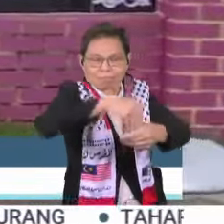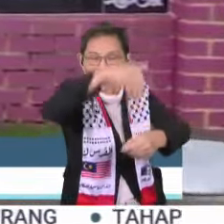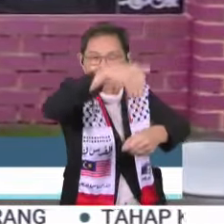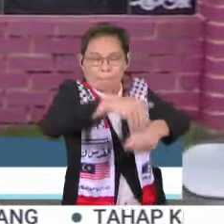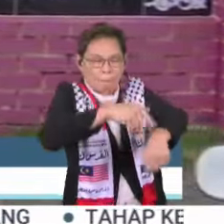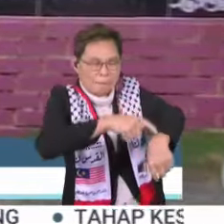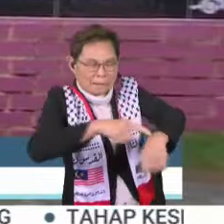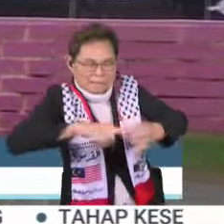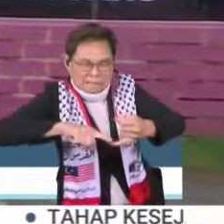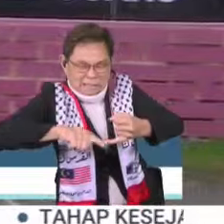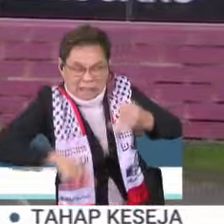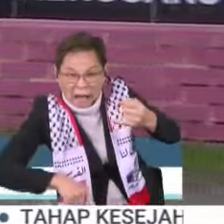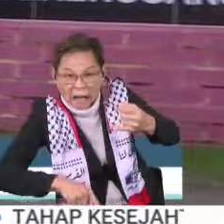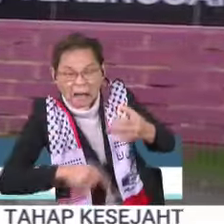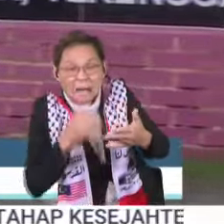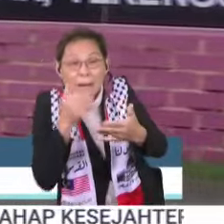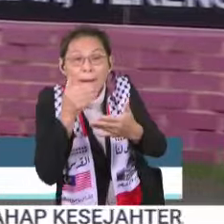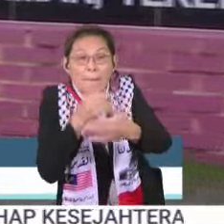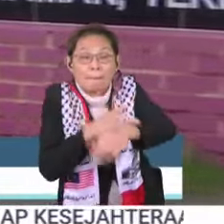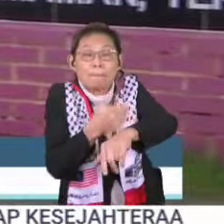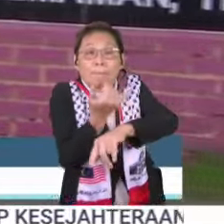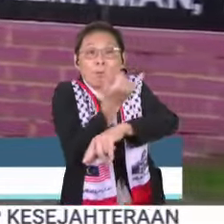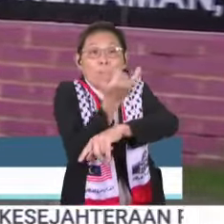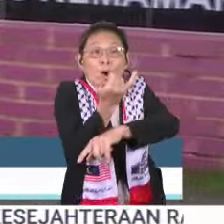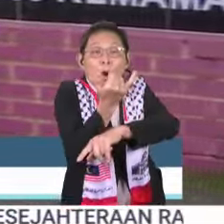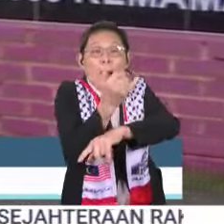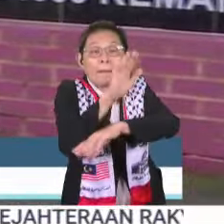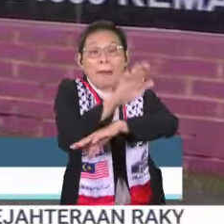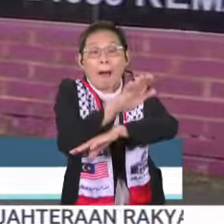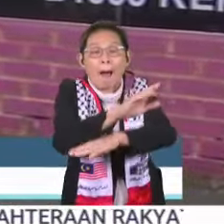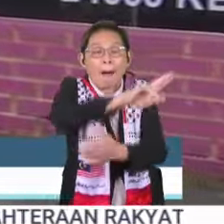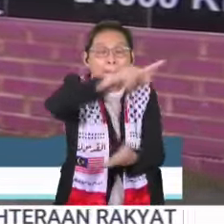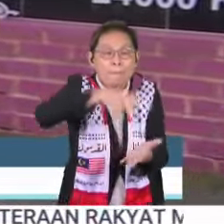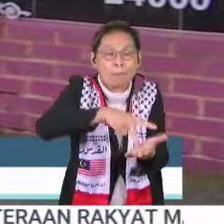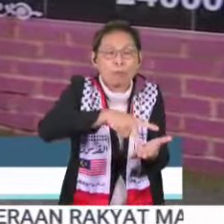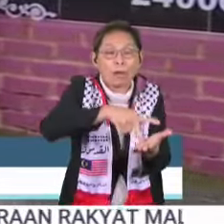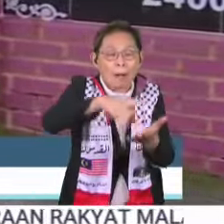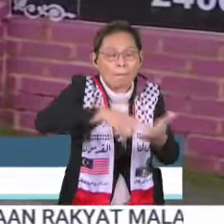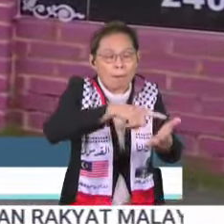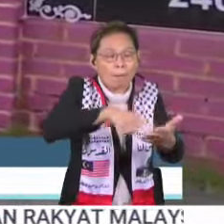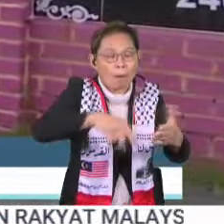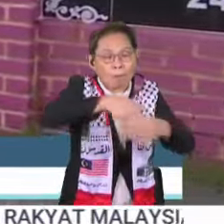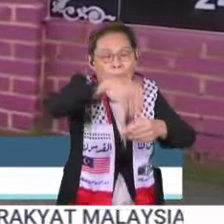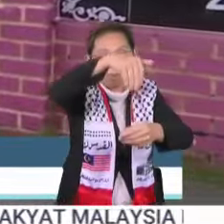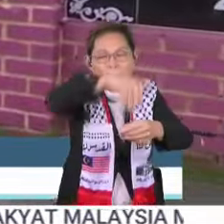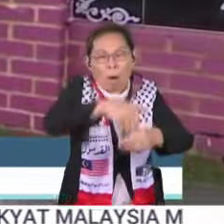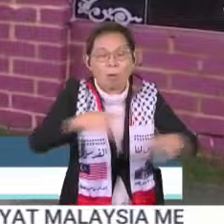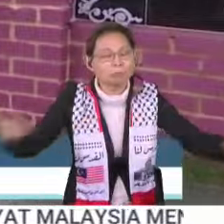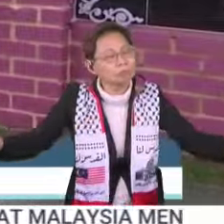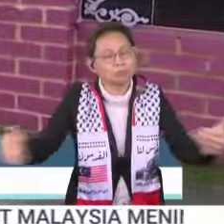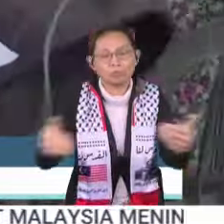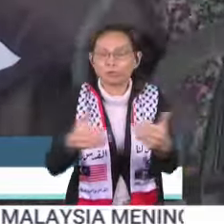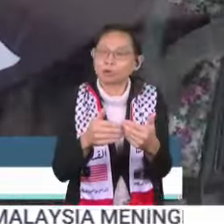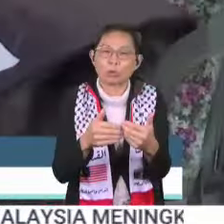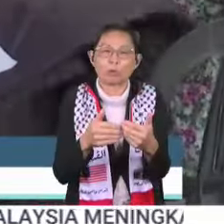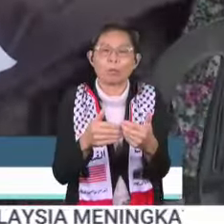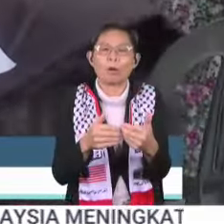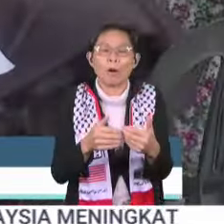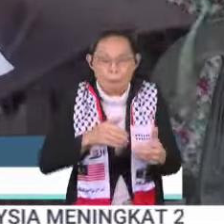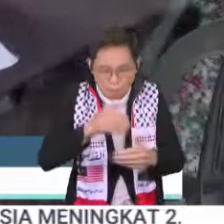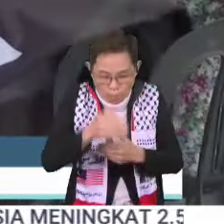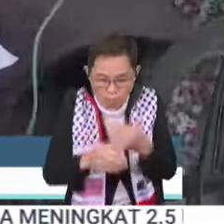akhir. Manakala tepat pada jam 6 petang nanti, pusat mengundi ini akan ditutup sepenuhnya dan proses pengiriman kertas undi akan